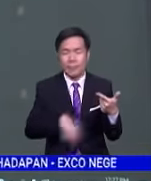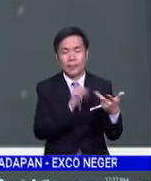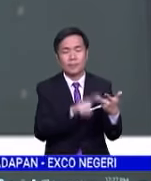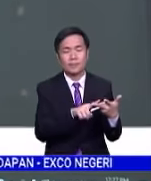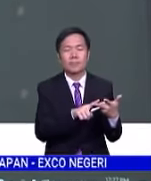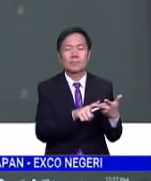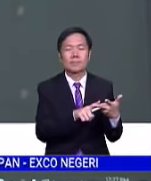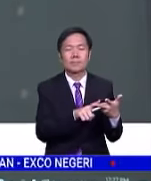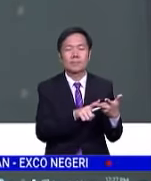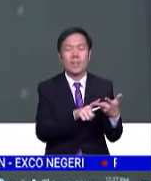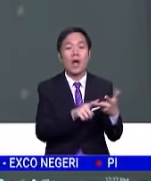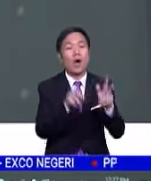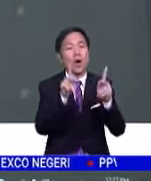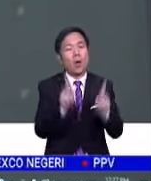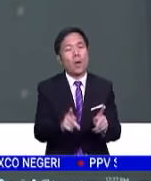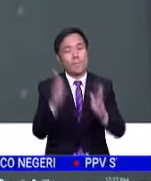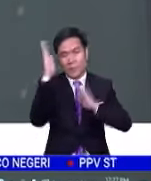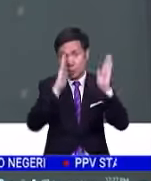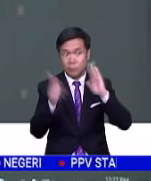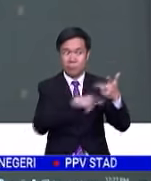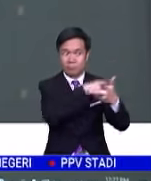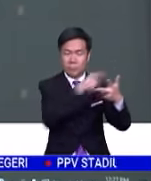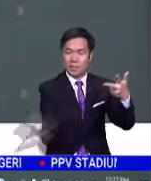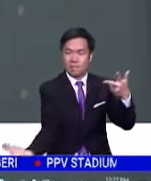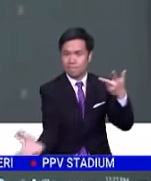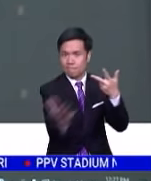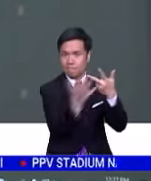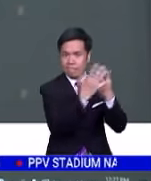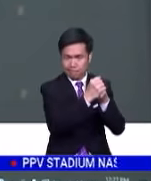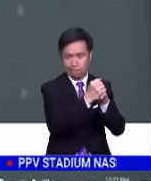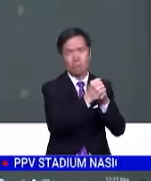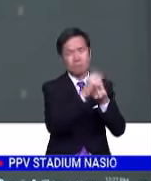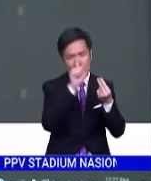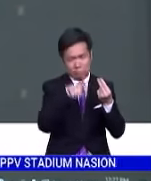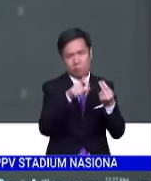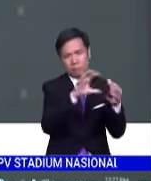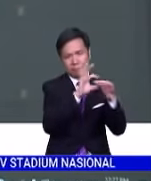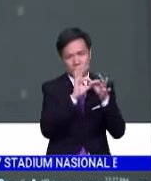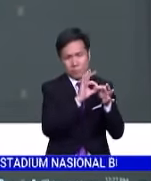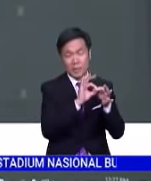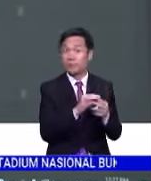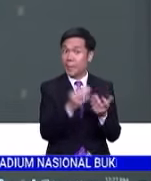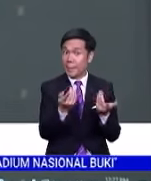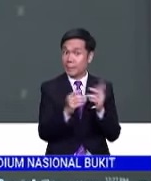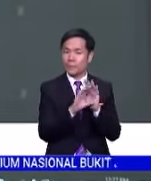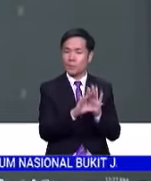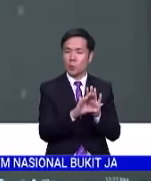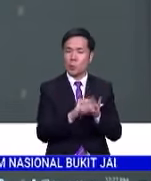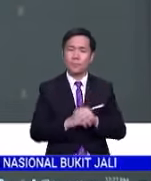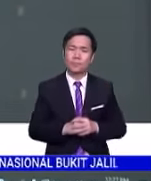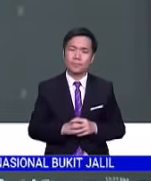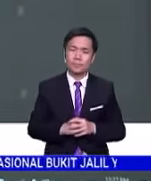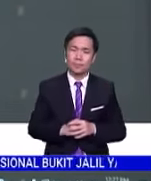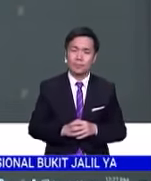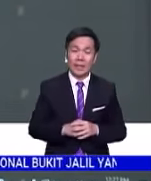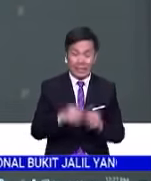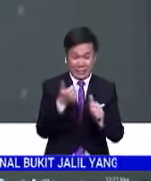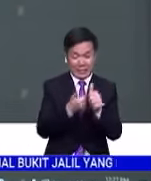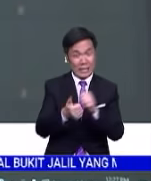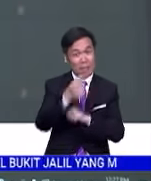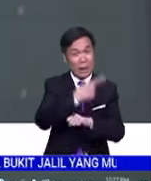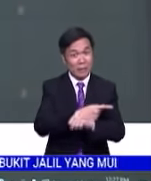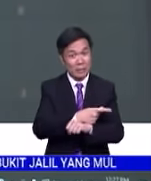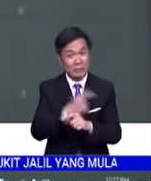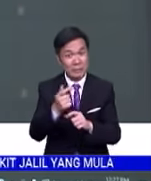juga rakyat jelata. Kerana sebagai contoh, ya, kes harian